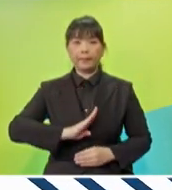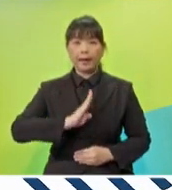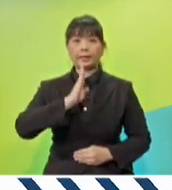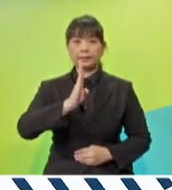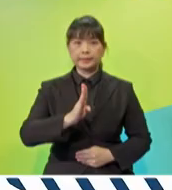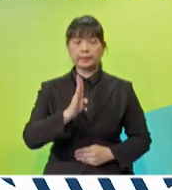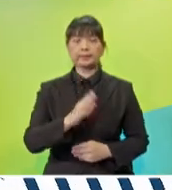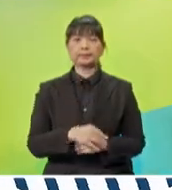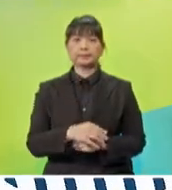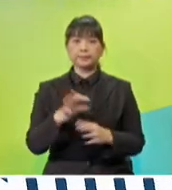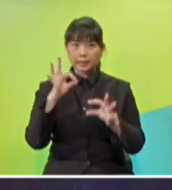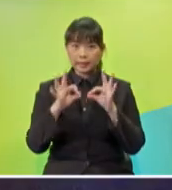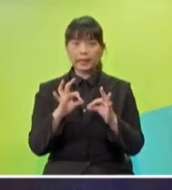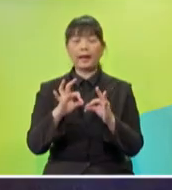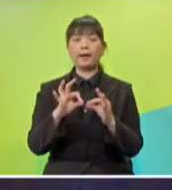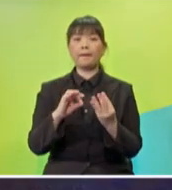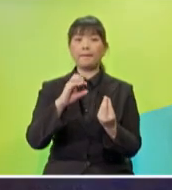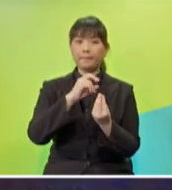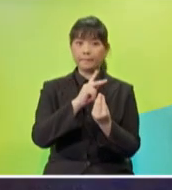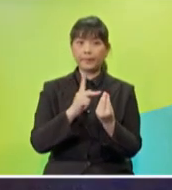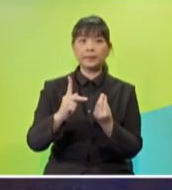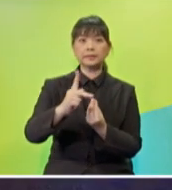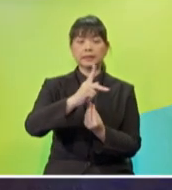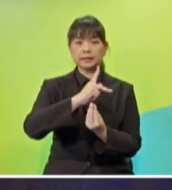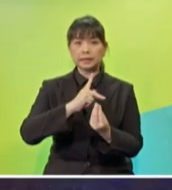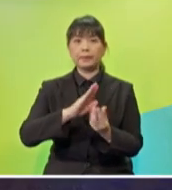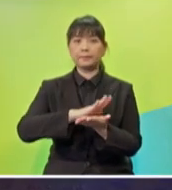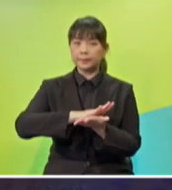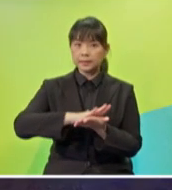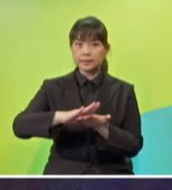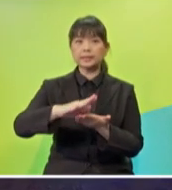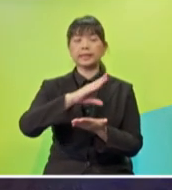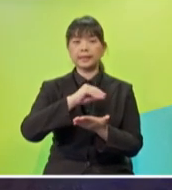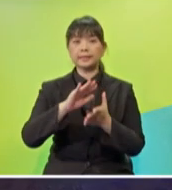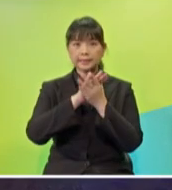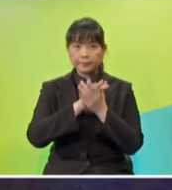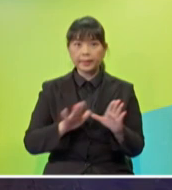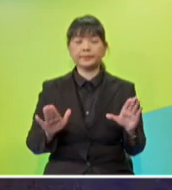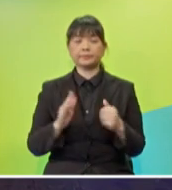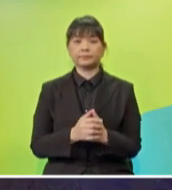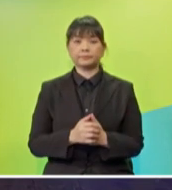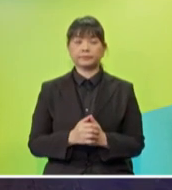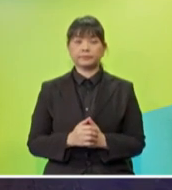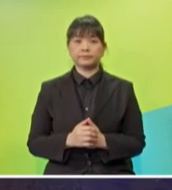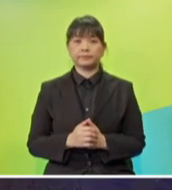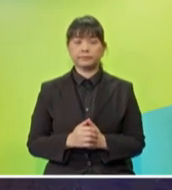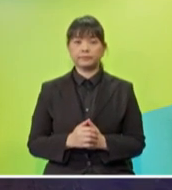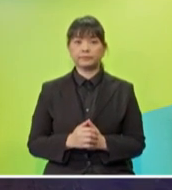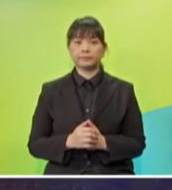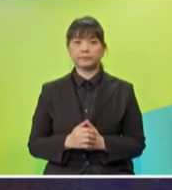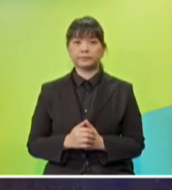guna bagi dua bintang oke dua bintang dihadiahkan kepada kita